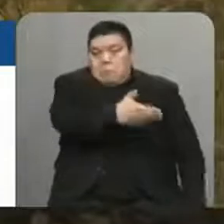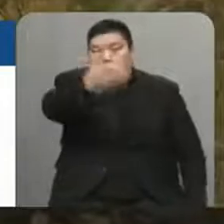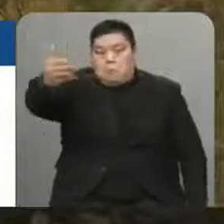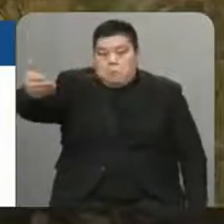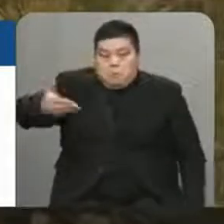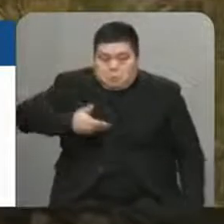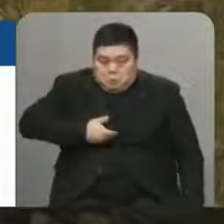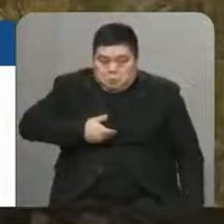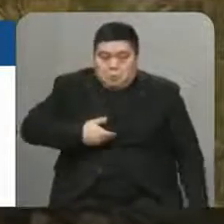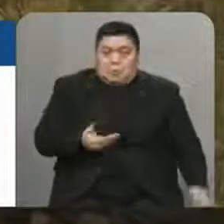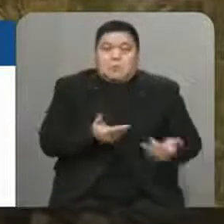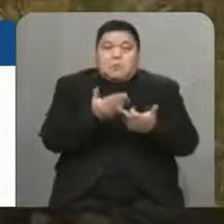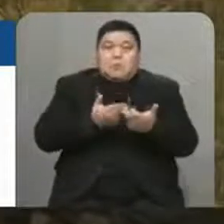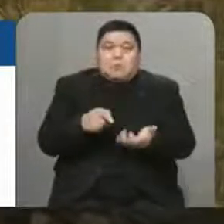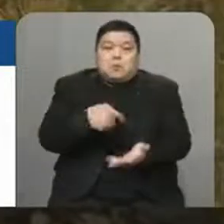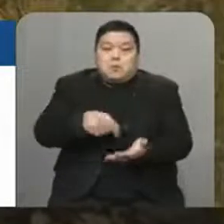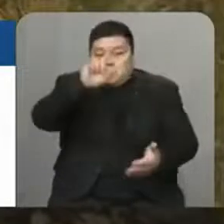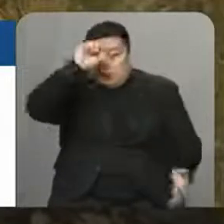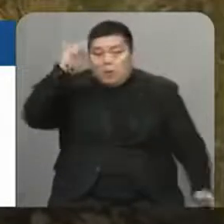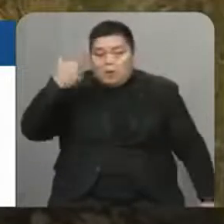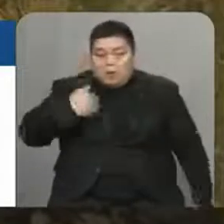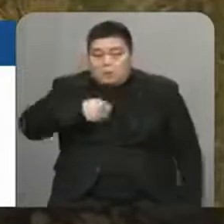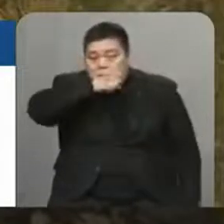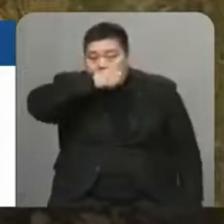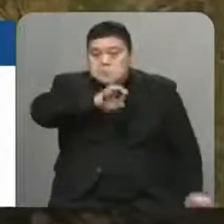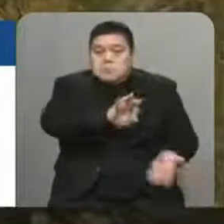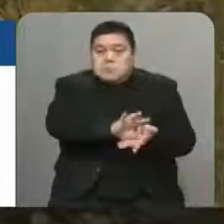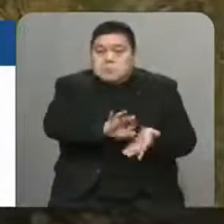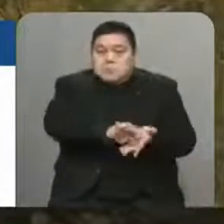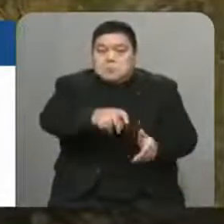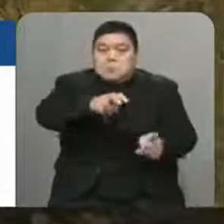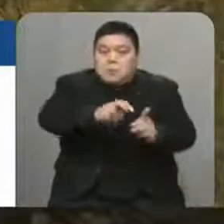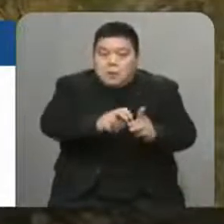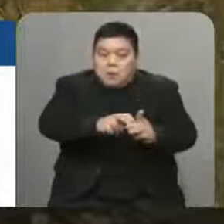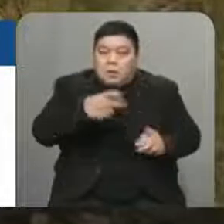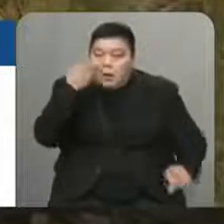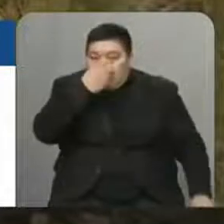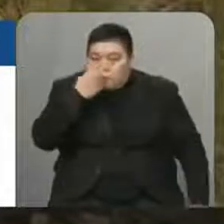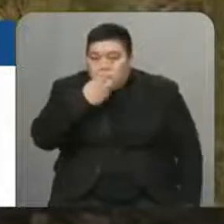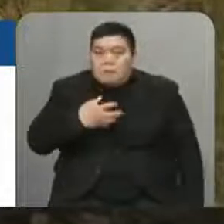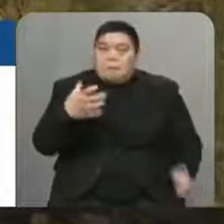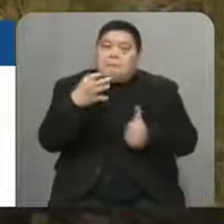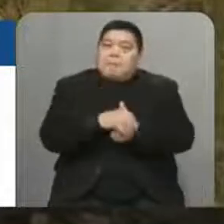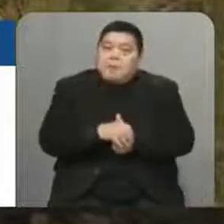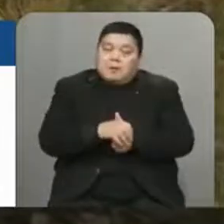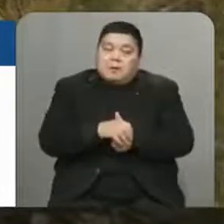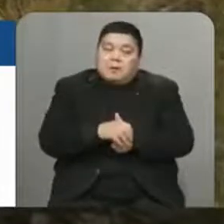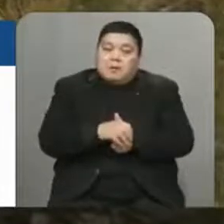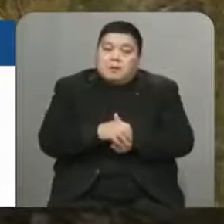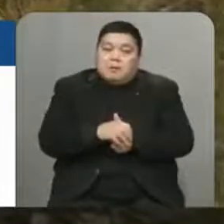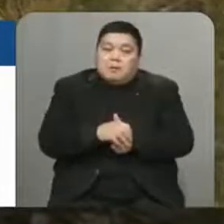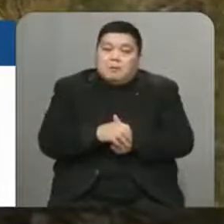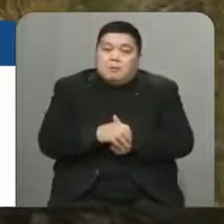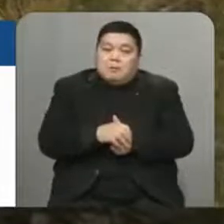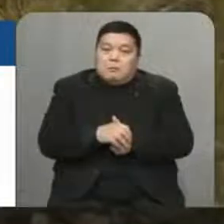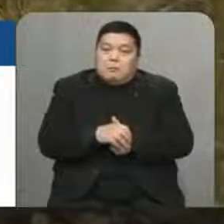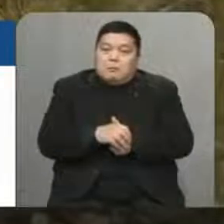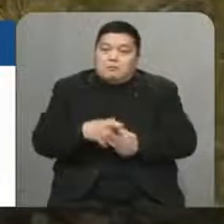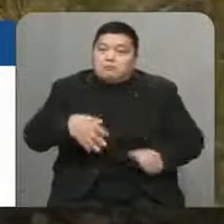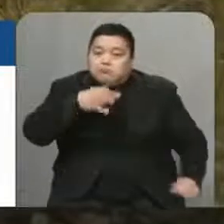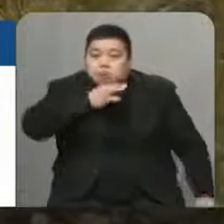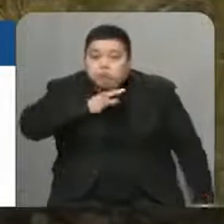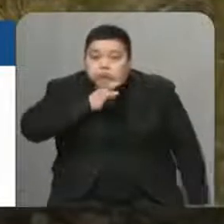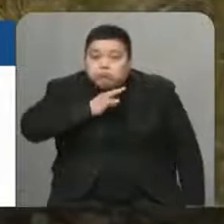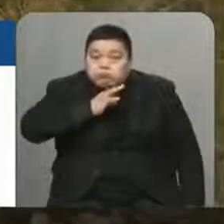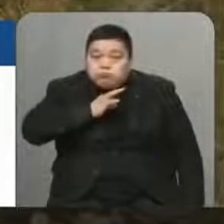내려와서 강원도교육청 예산 낭비 센터에서 감사를 하도록 되어 있는데